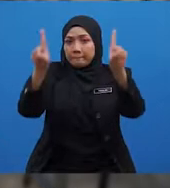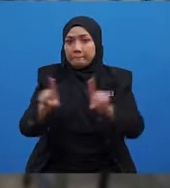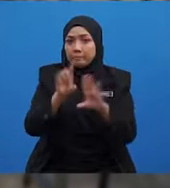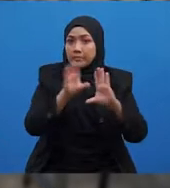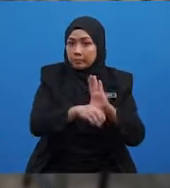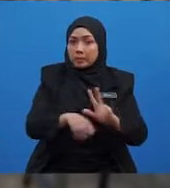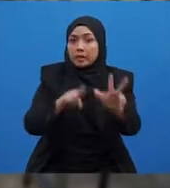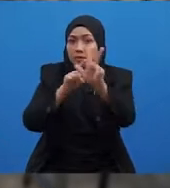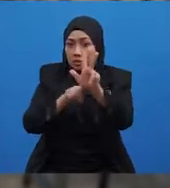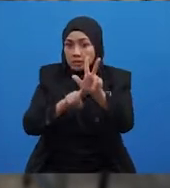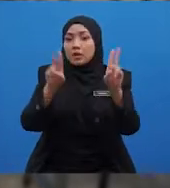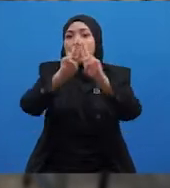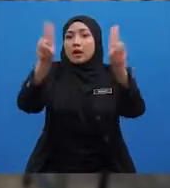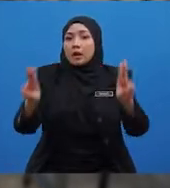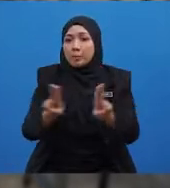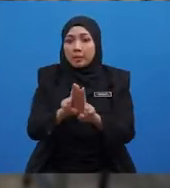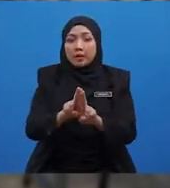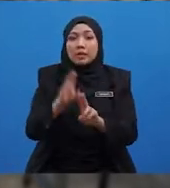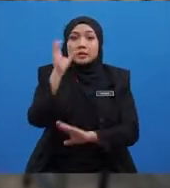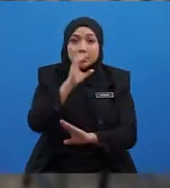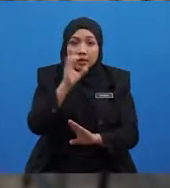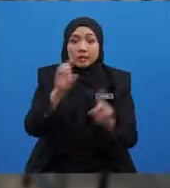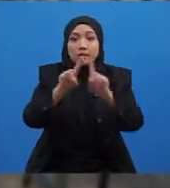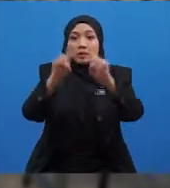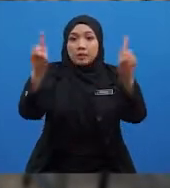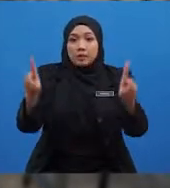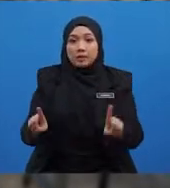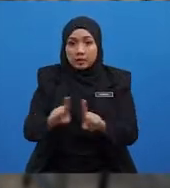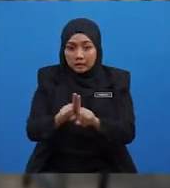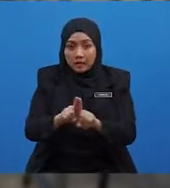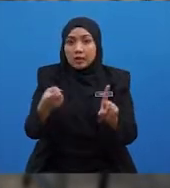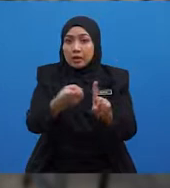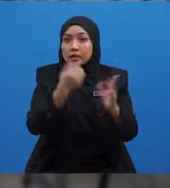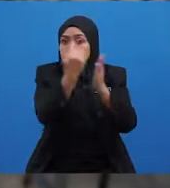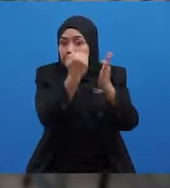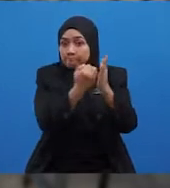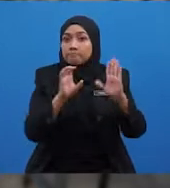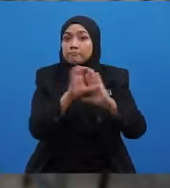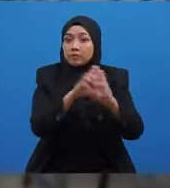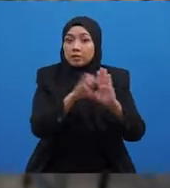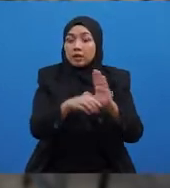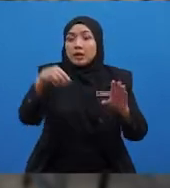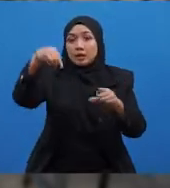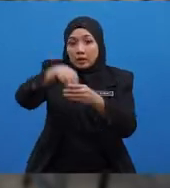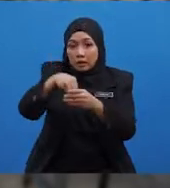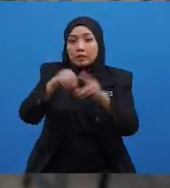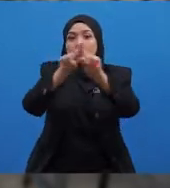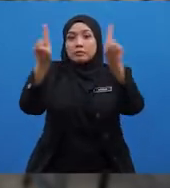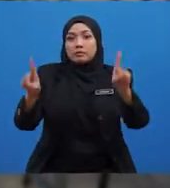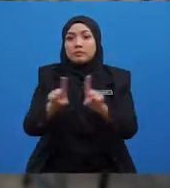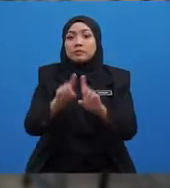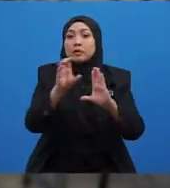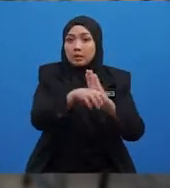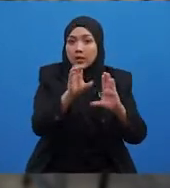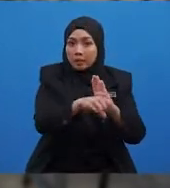Ketiga, halaman yang boleh mencari data yang tertentu dari senarai data dalam pangkalan data.